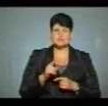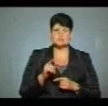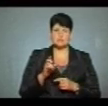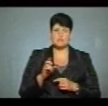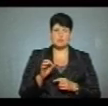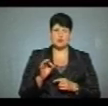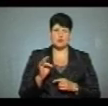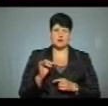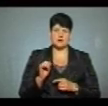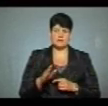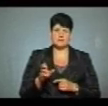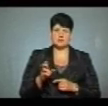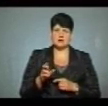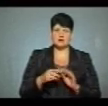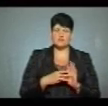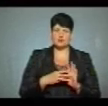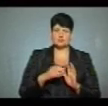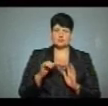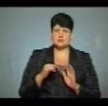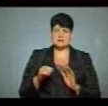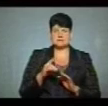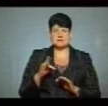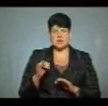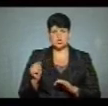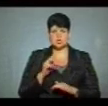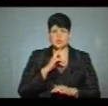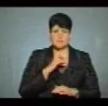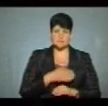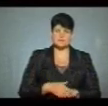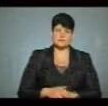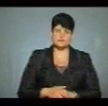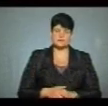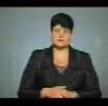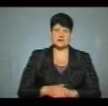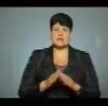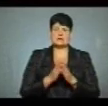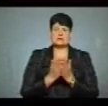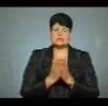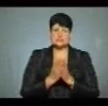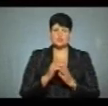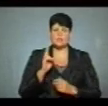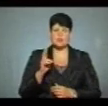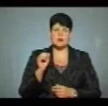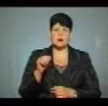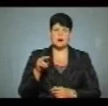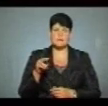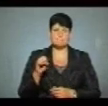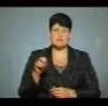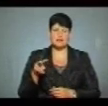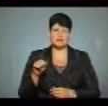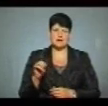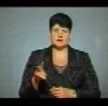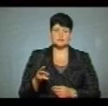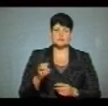і Бережанах і 8 серпня у Збаражі і Кременці. Книжку «Капелани» репрезентував її упорядник,